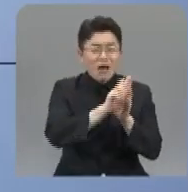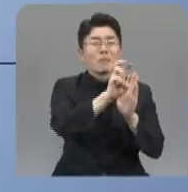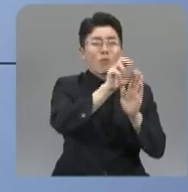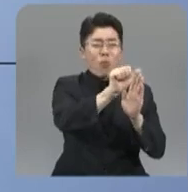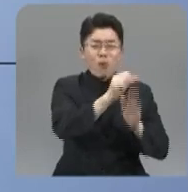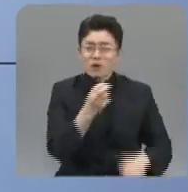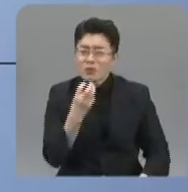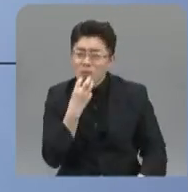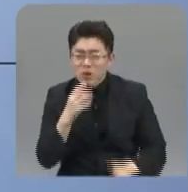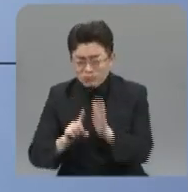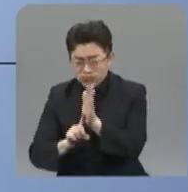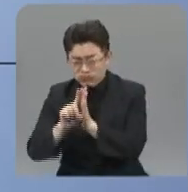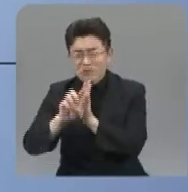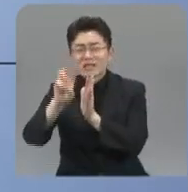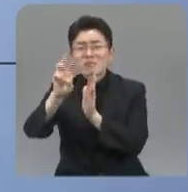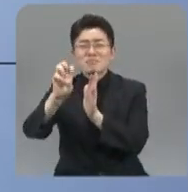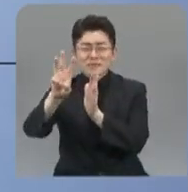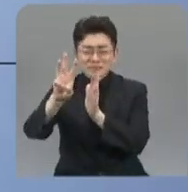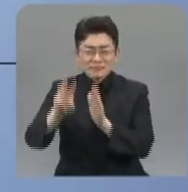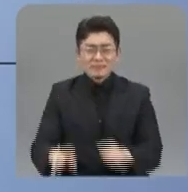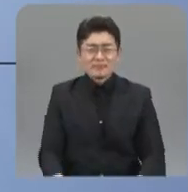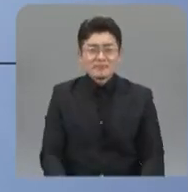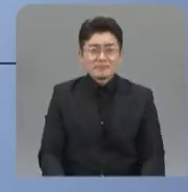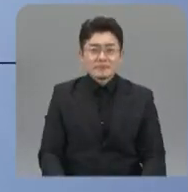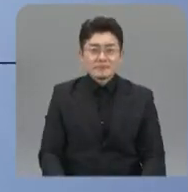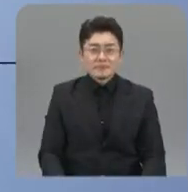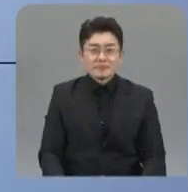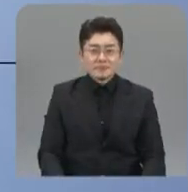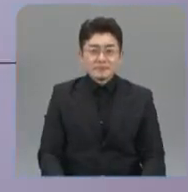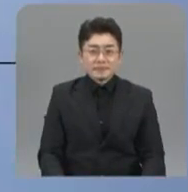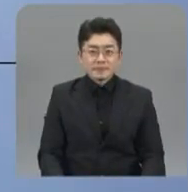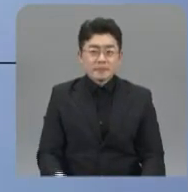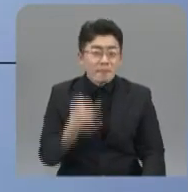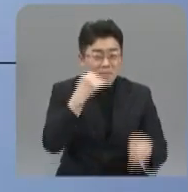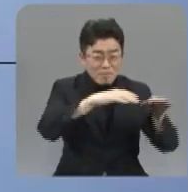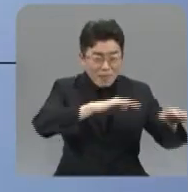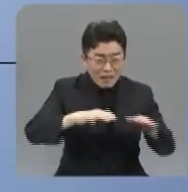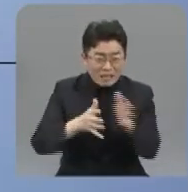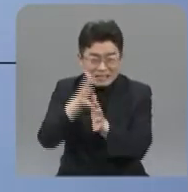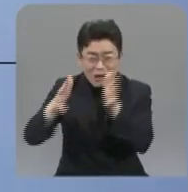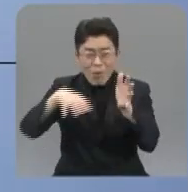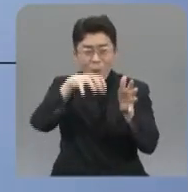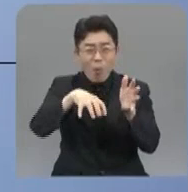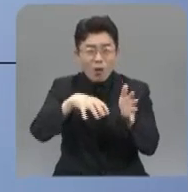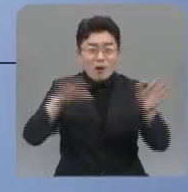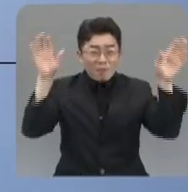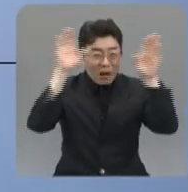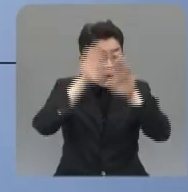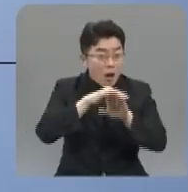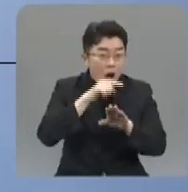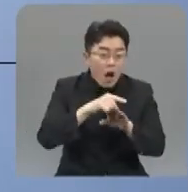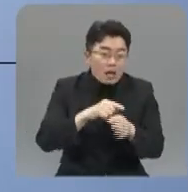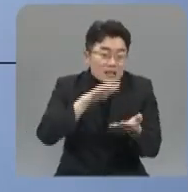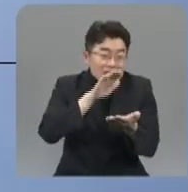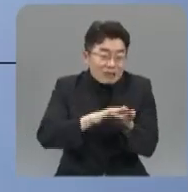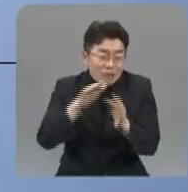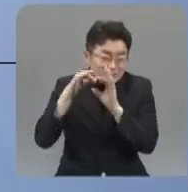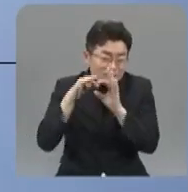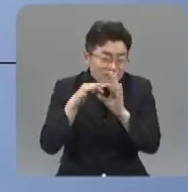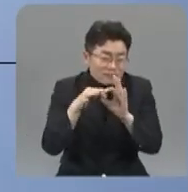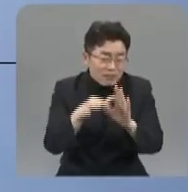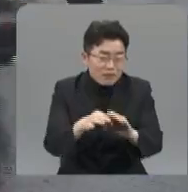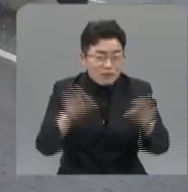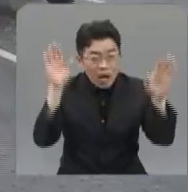diurnes à dégoût resteront aux alentours de 35 degrés toute la semaine prochaine tandiska Séoul elle tourneront autour de